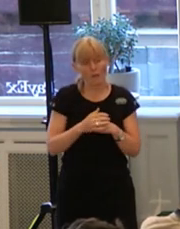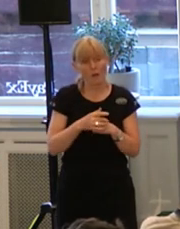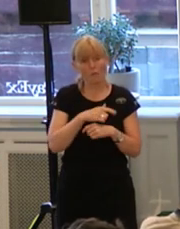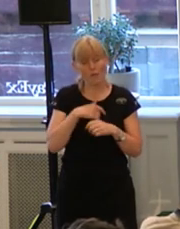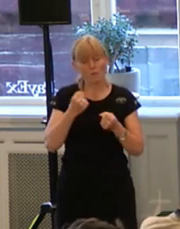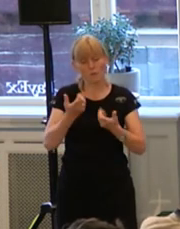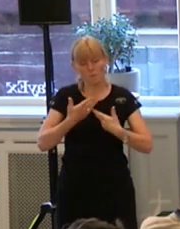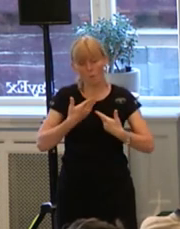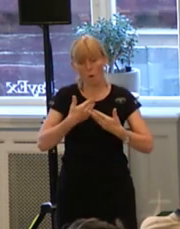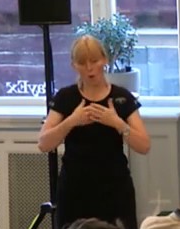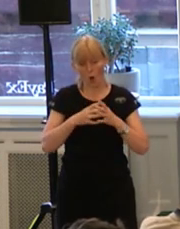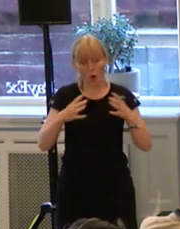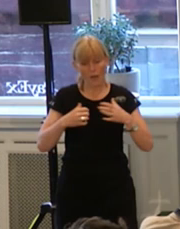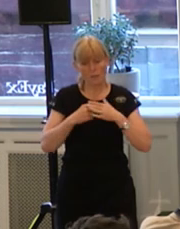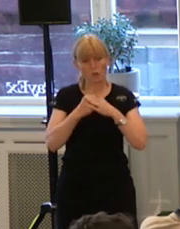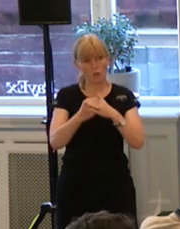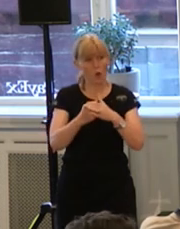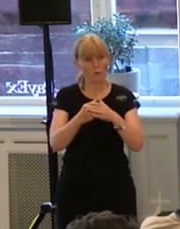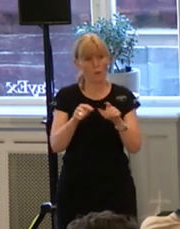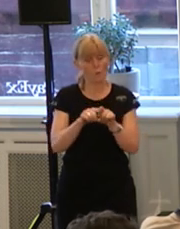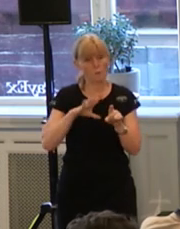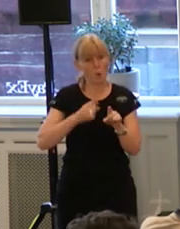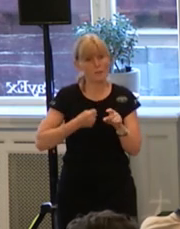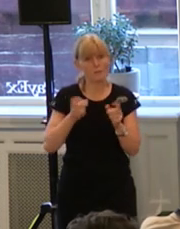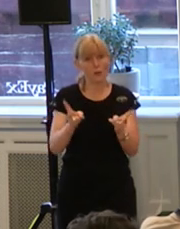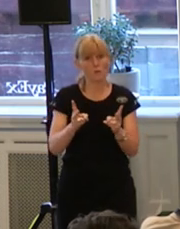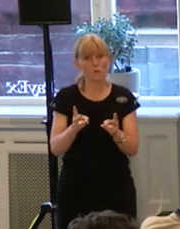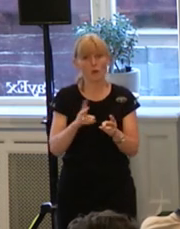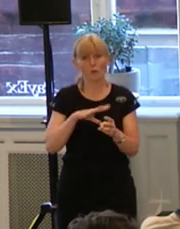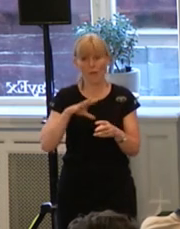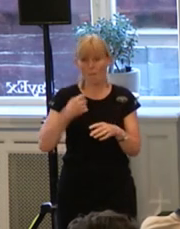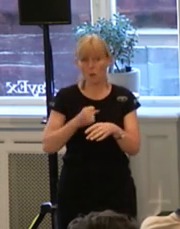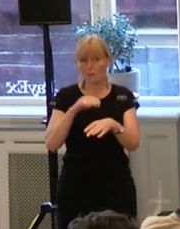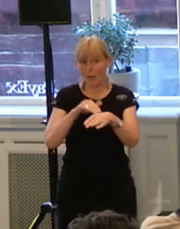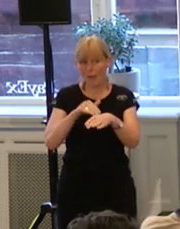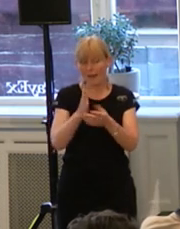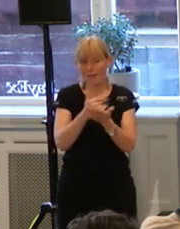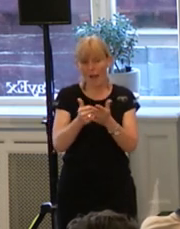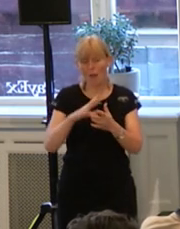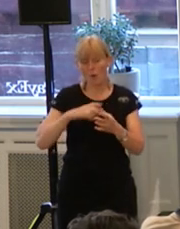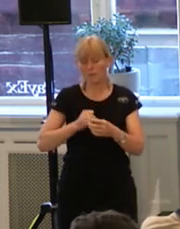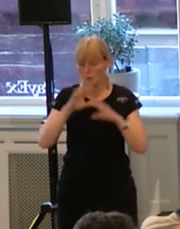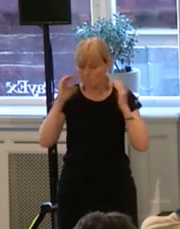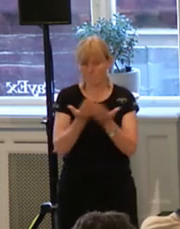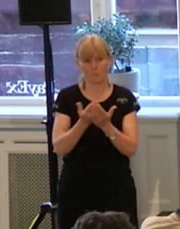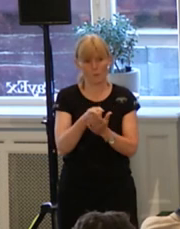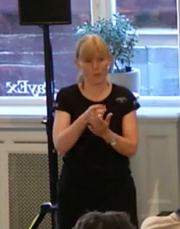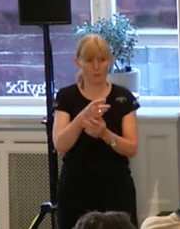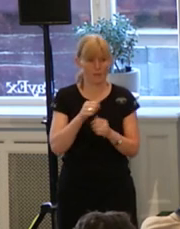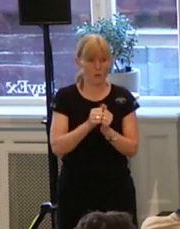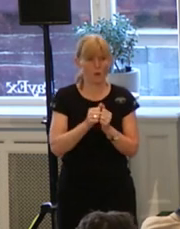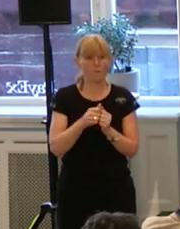ett stöd där, även hos polisen, att när vi brottsanmäler de här bitarna, att polisen tar hand om det, för det är en fråga,